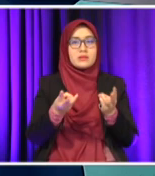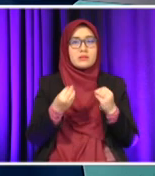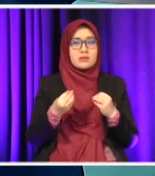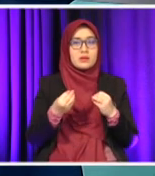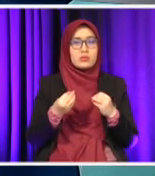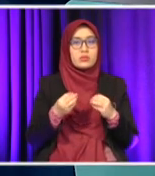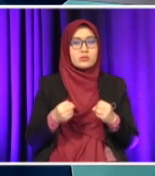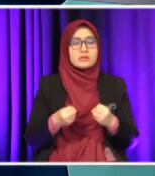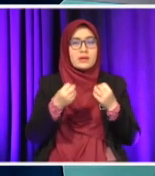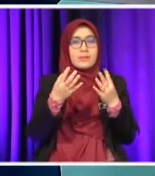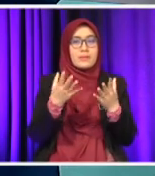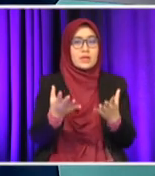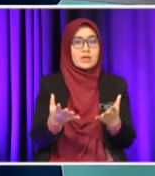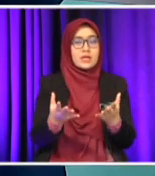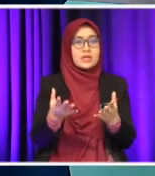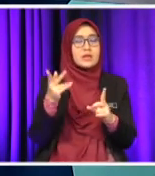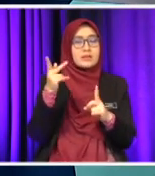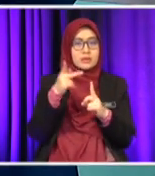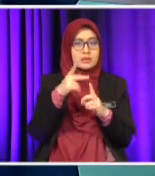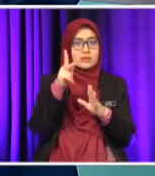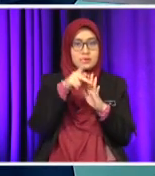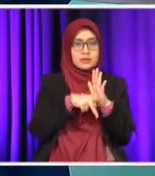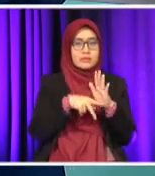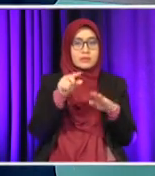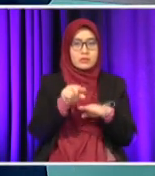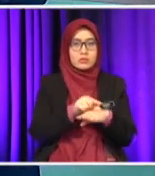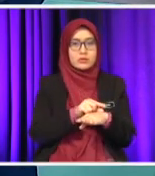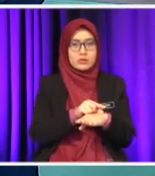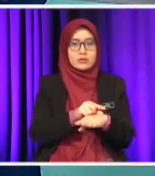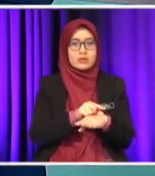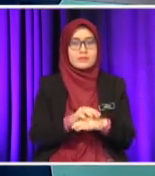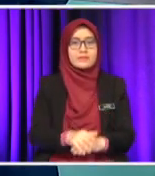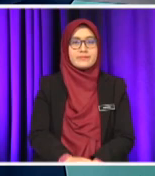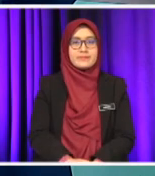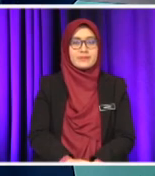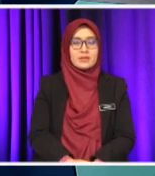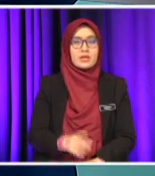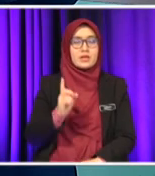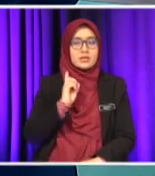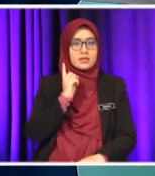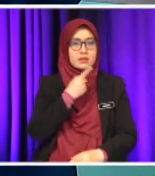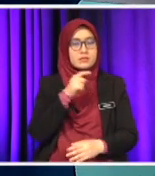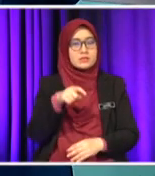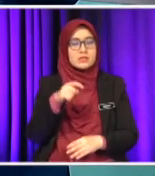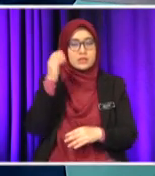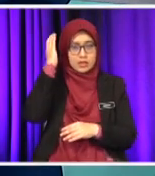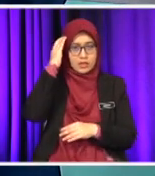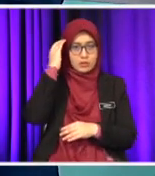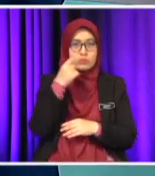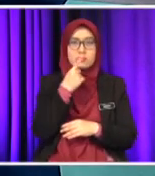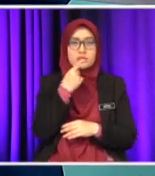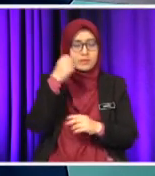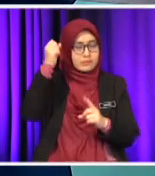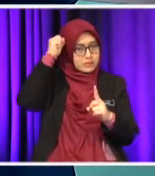sewaktu kita buat kajian mereka bentuk itu sudah menetapkan kumpulan sasaran kita sudah Menetapkan sasaran